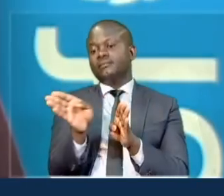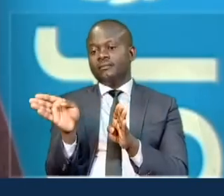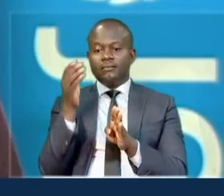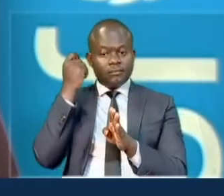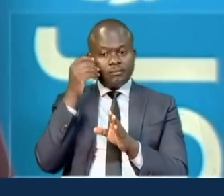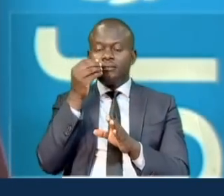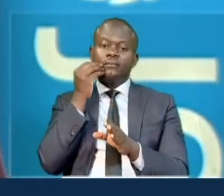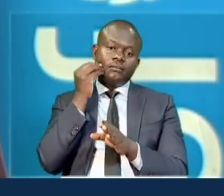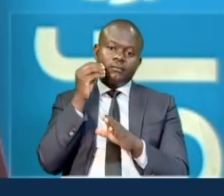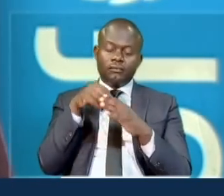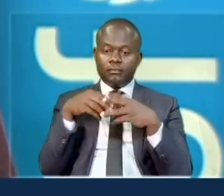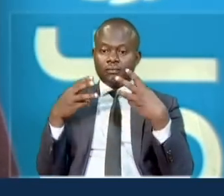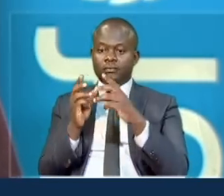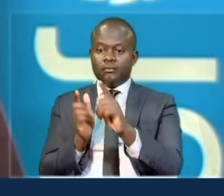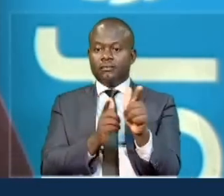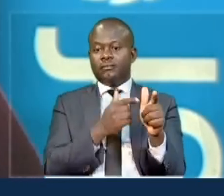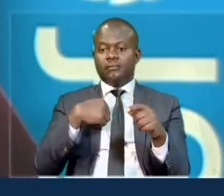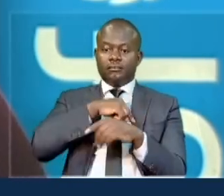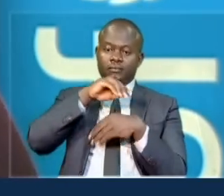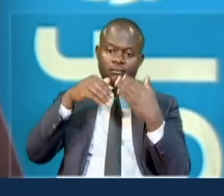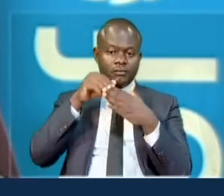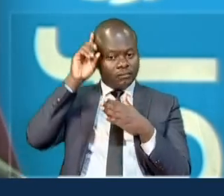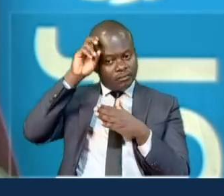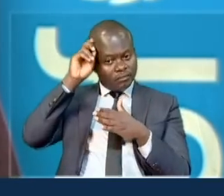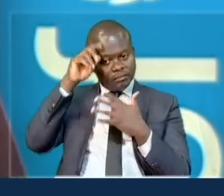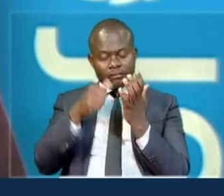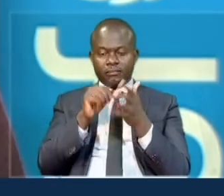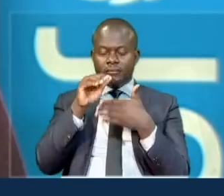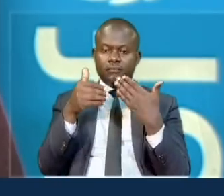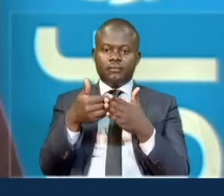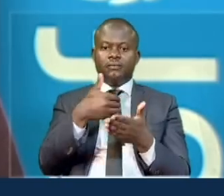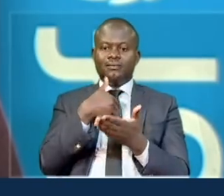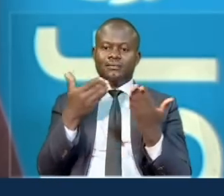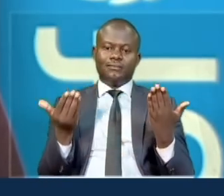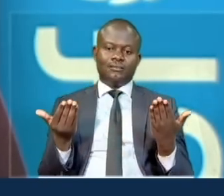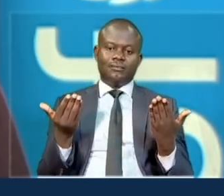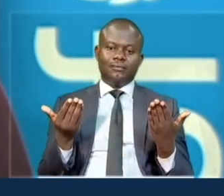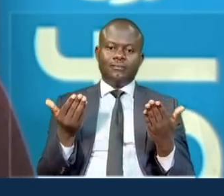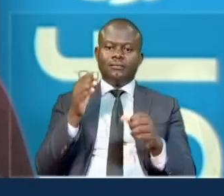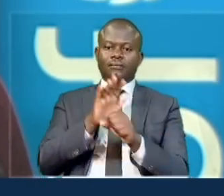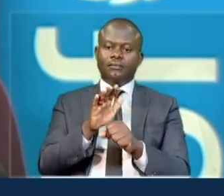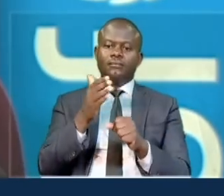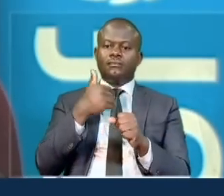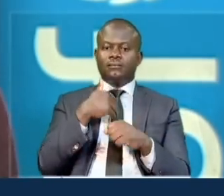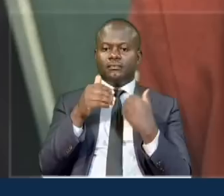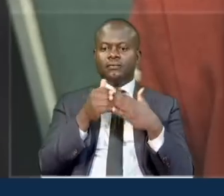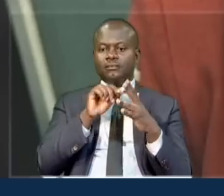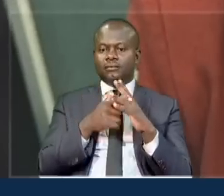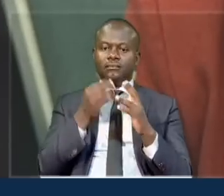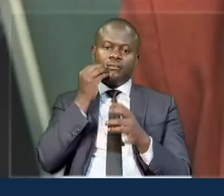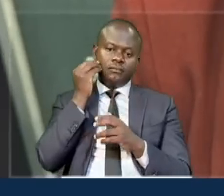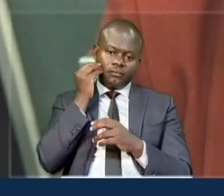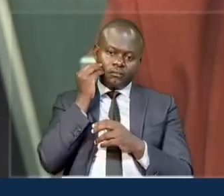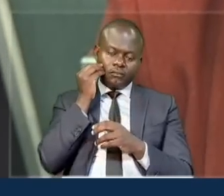mu rugo intambara ziba mu rugo, byose ntekereza ko ibyo bibazo byose abana bari guhura nabyo cyangwa se byinshi bahura nabyo byose bitangirira mu rugo.